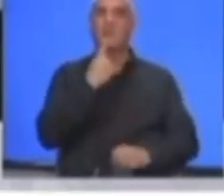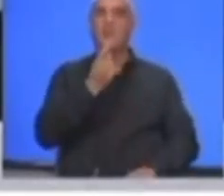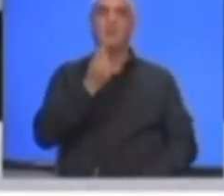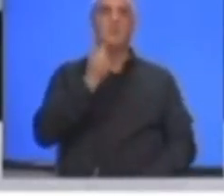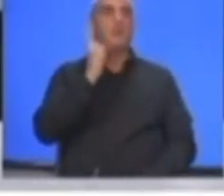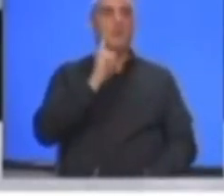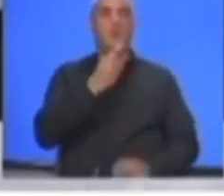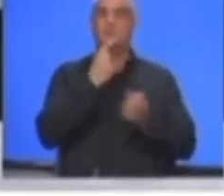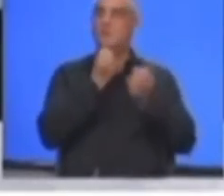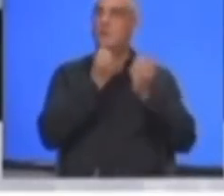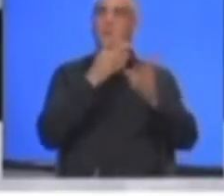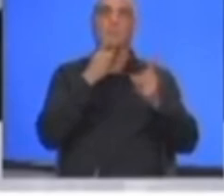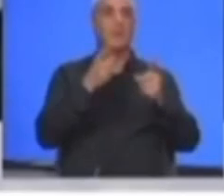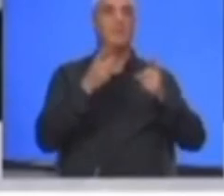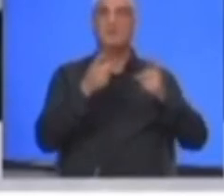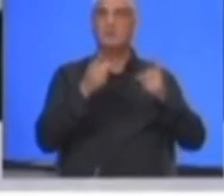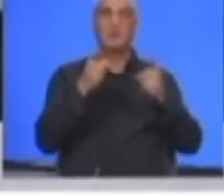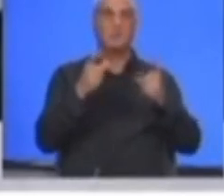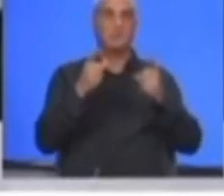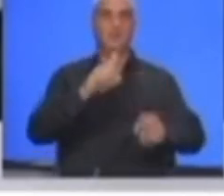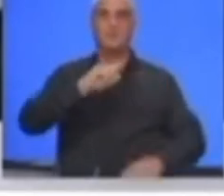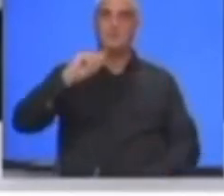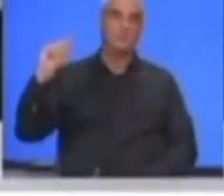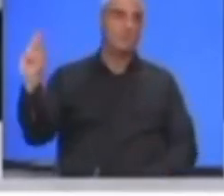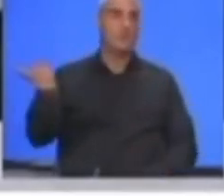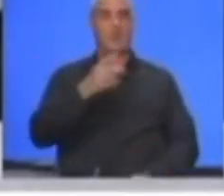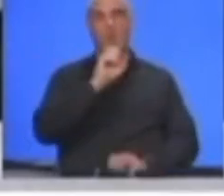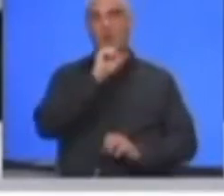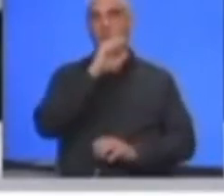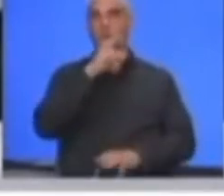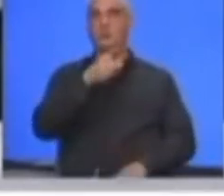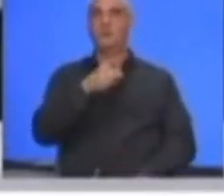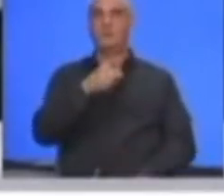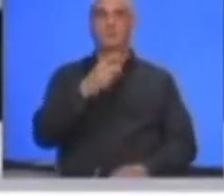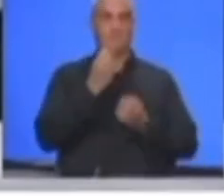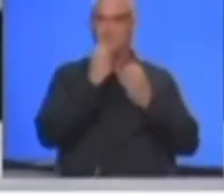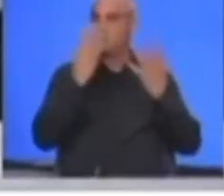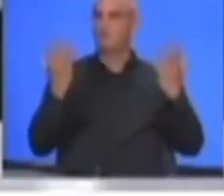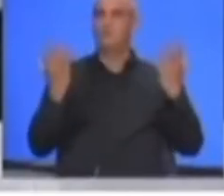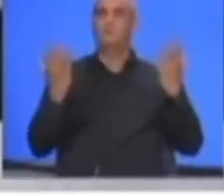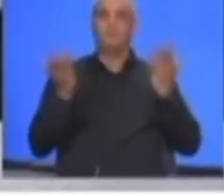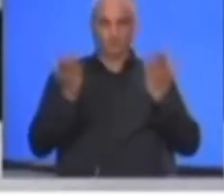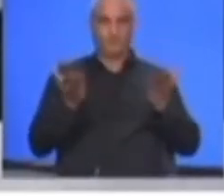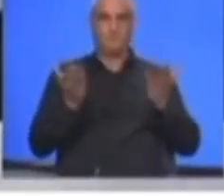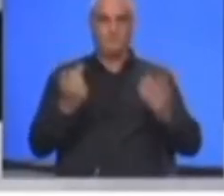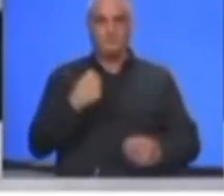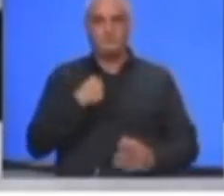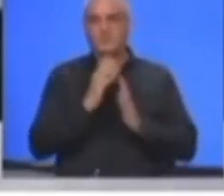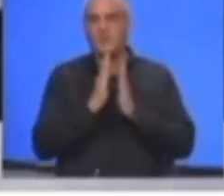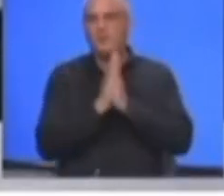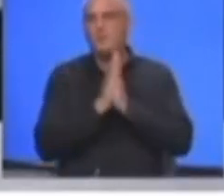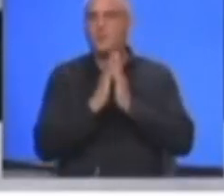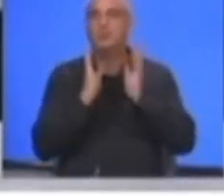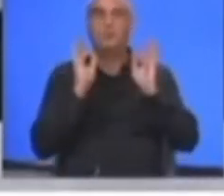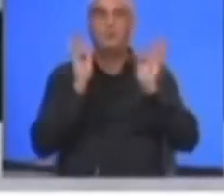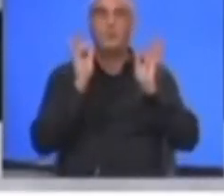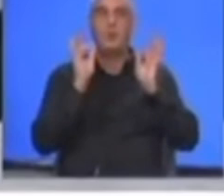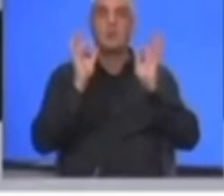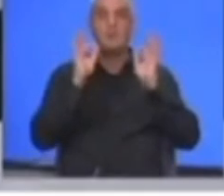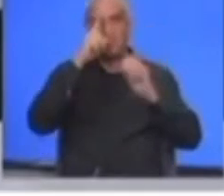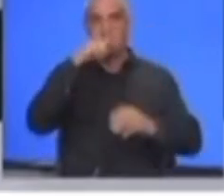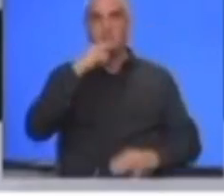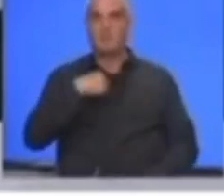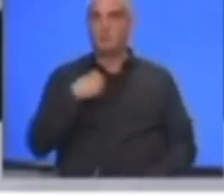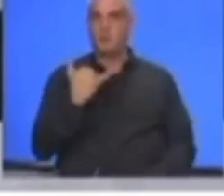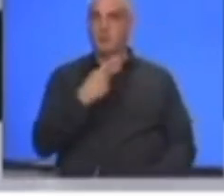להעביר את המסר הזה לכל השדרים. הנה, הנה, הנה. מדהים. הנה, הנה. אני ביקשתי במיוחד, במיוחד מאבא שלי